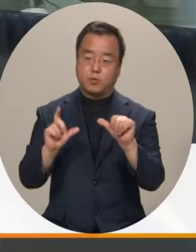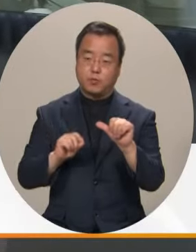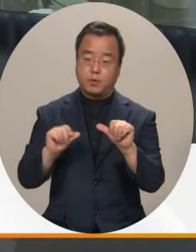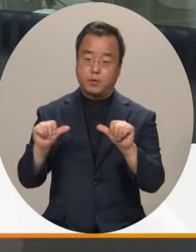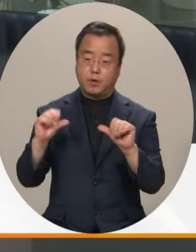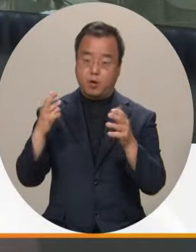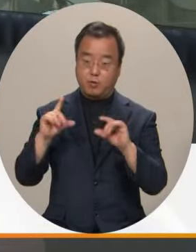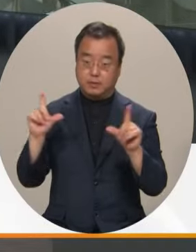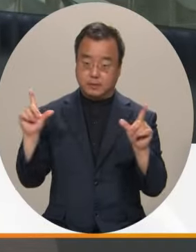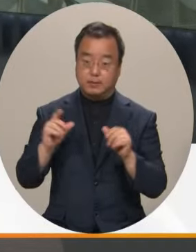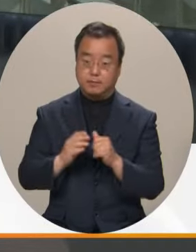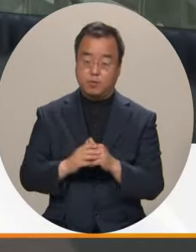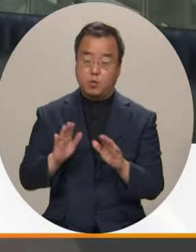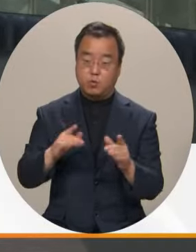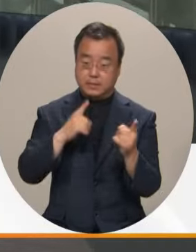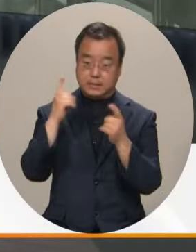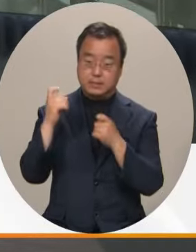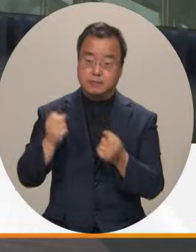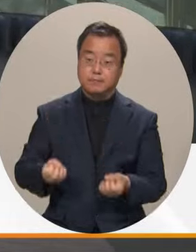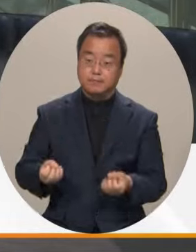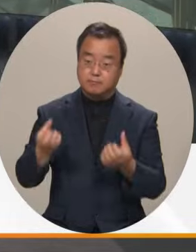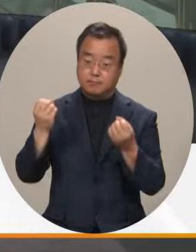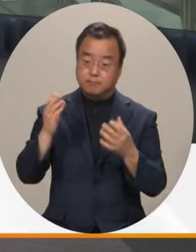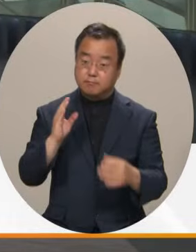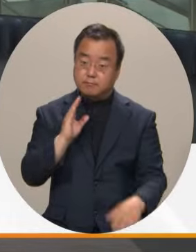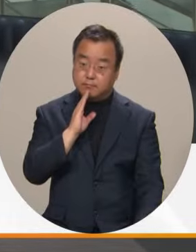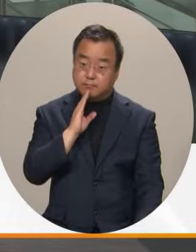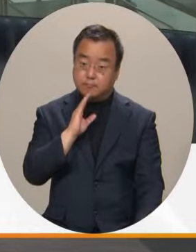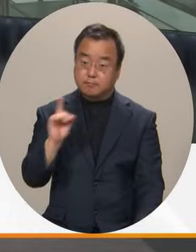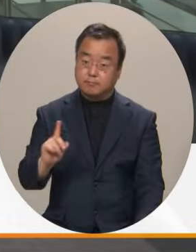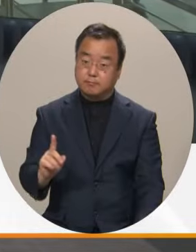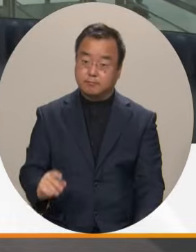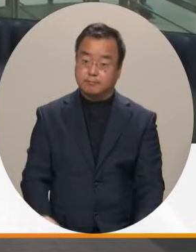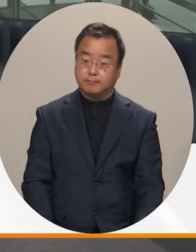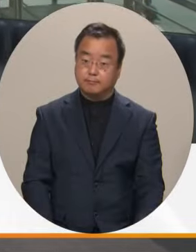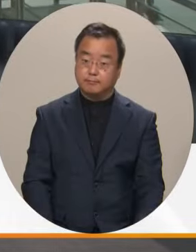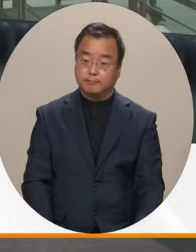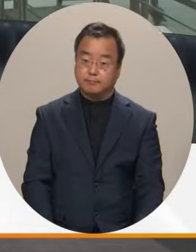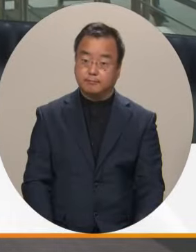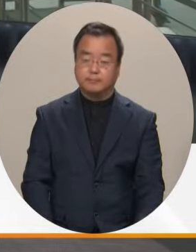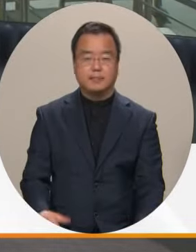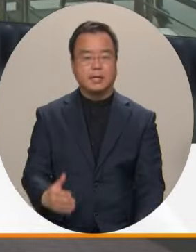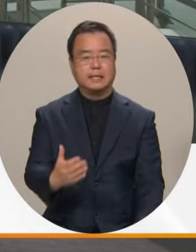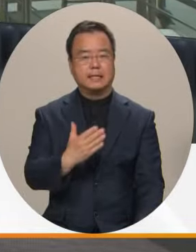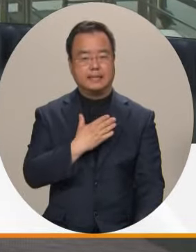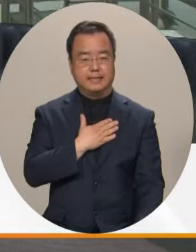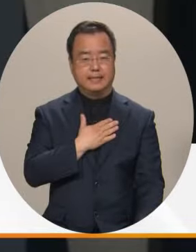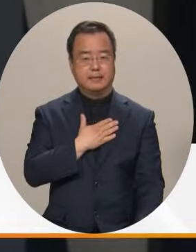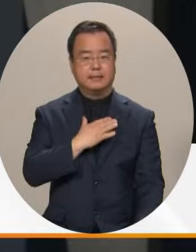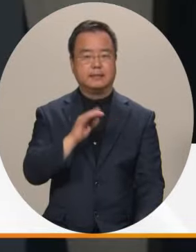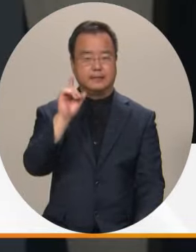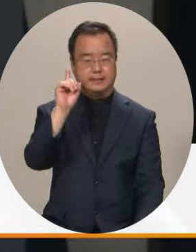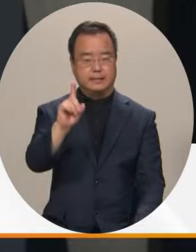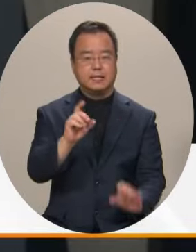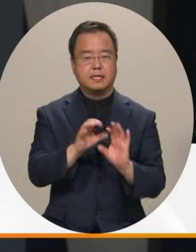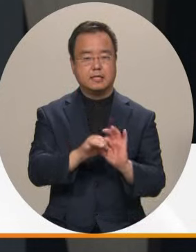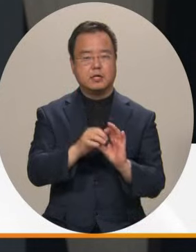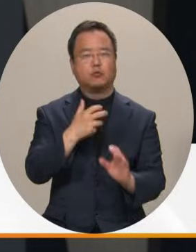맞습니다 오늘 기념 행사 열렸다고 하는데 어떤 행사였습니다네 나는 내일에 꿈의 될래요 아는